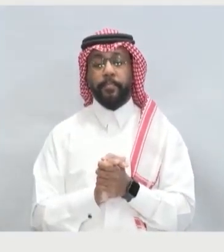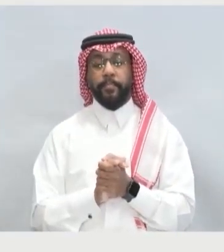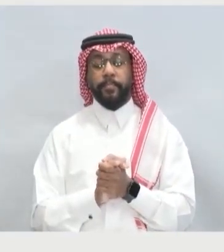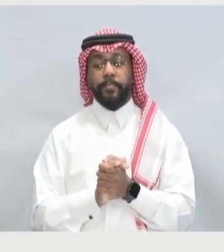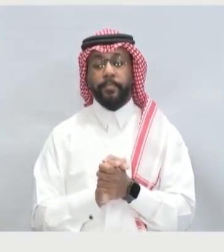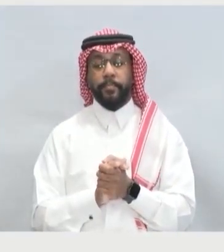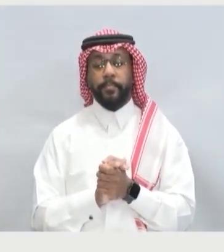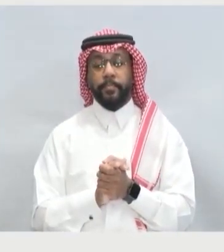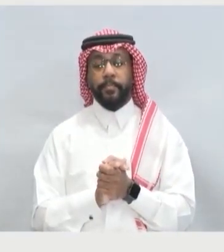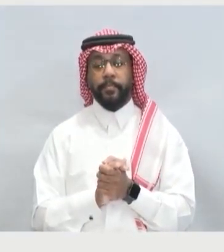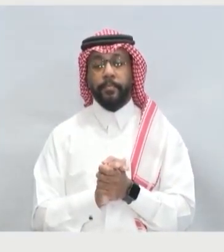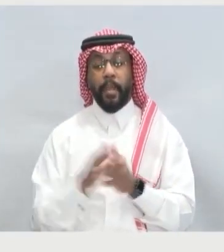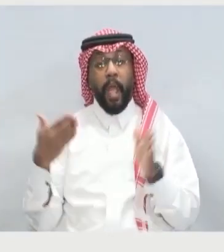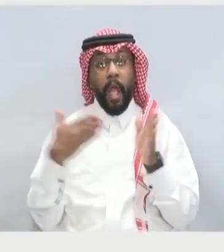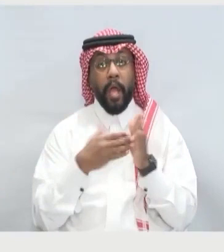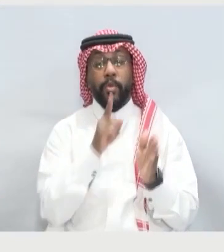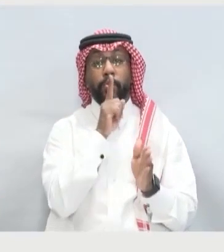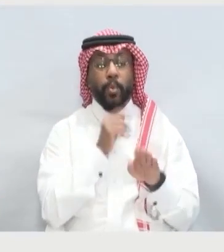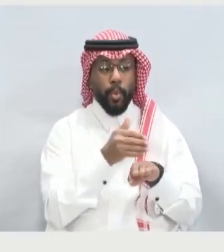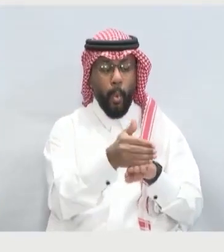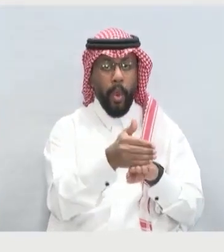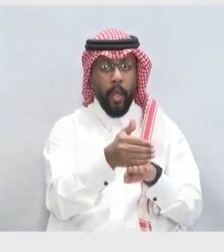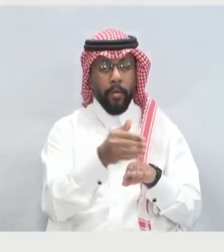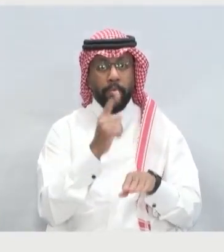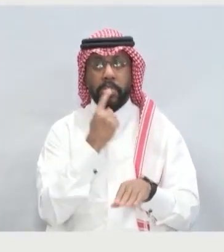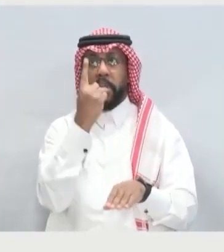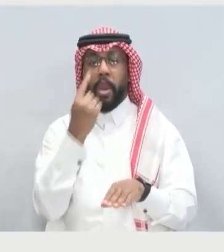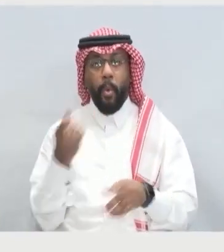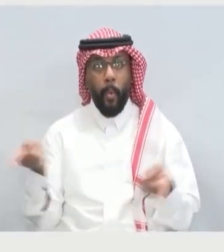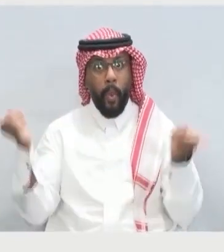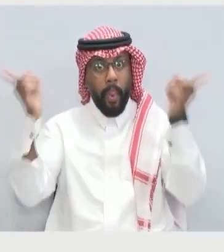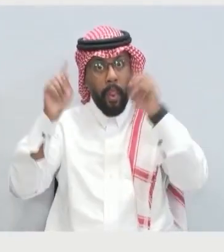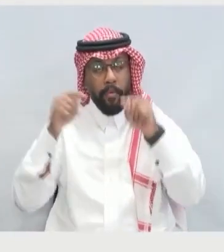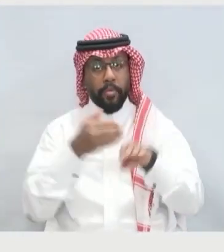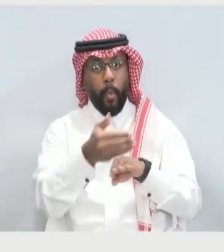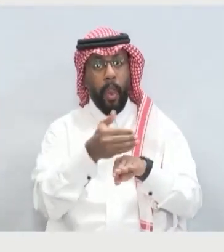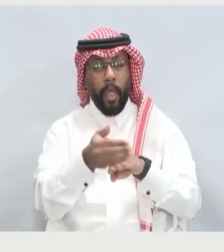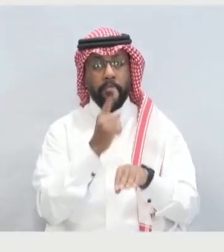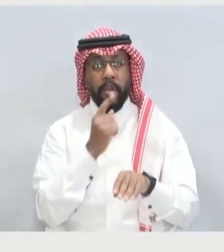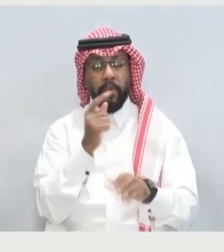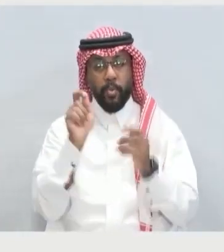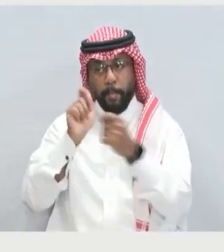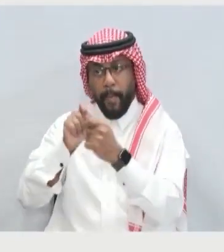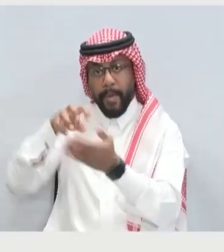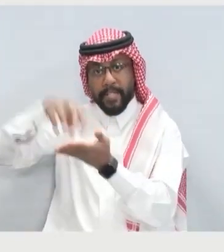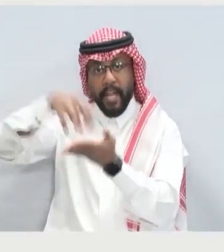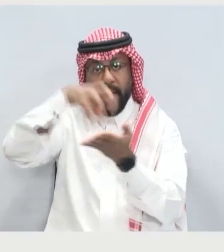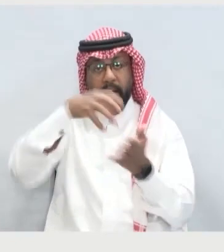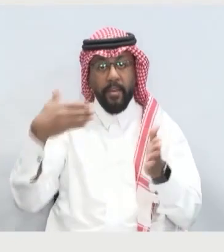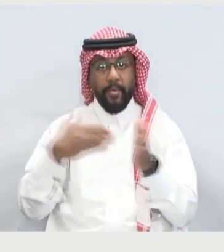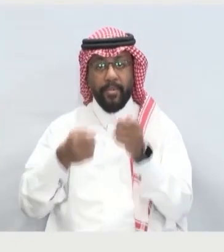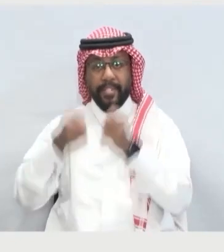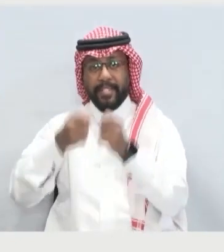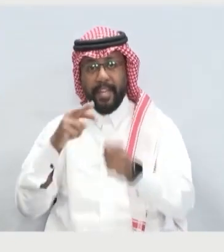اصول متداول الاصول التي من الصعب تحويلها لاكثر من عام تسمى الاصول طويله الاجل مثل مص والمعدات